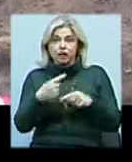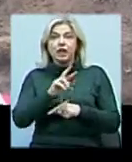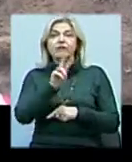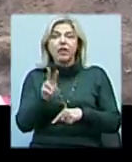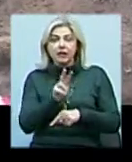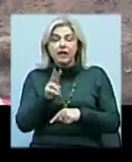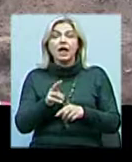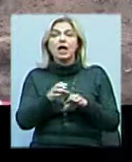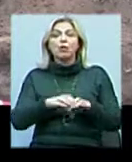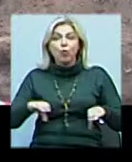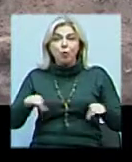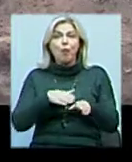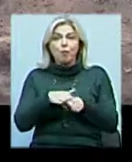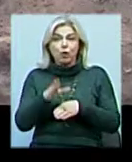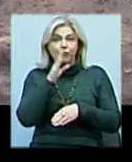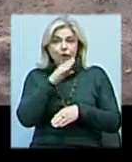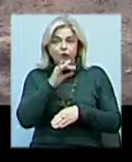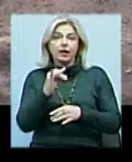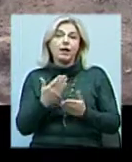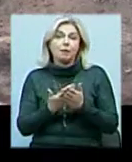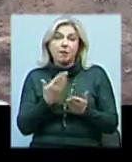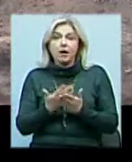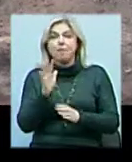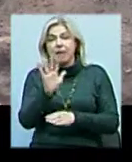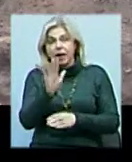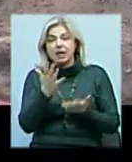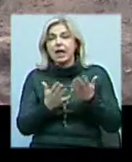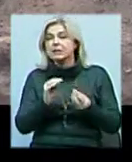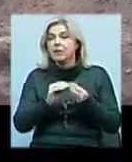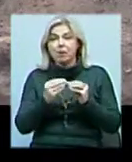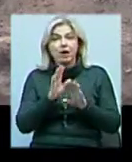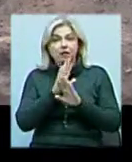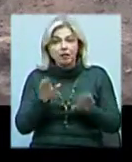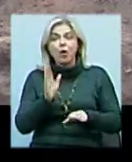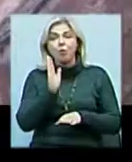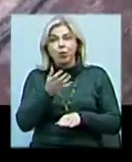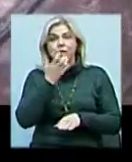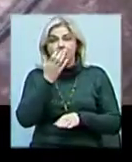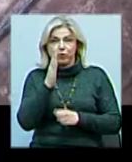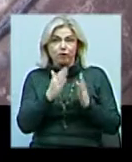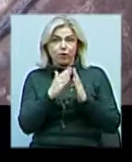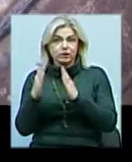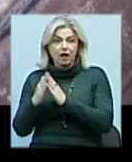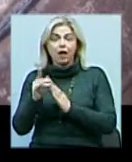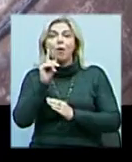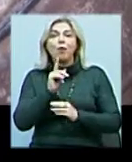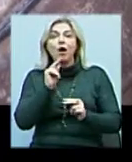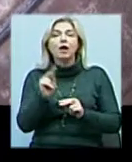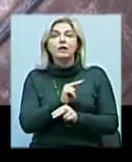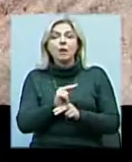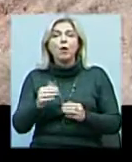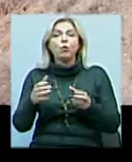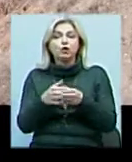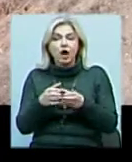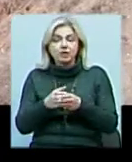заповниться, система, і десь біля 5-ї, якщо не буде ніяких проблем, буде вже тепло в оселях. Поки що відремонтована ділянка